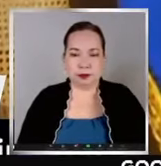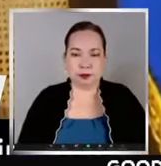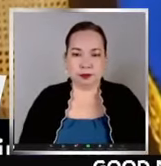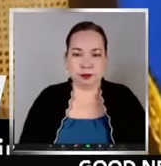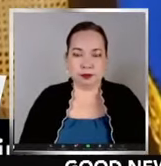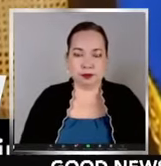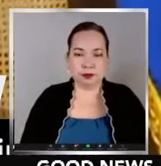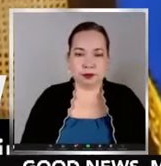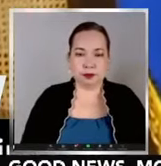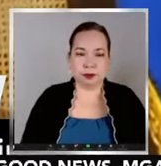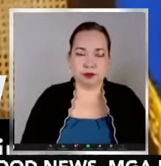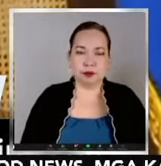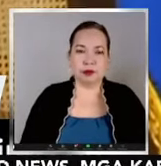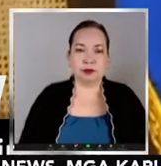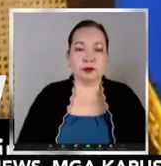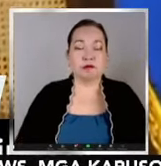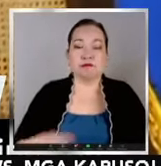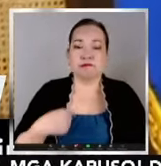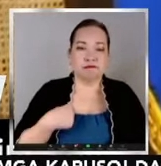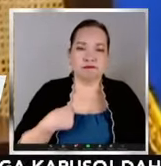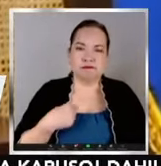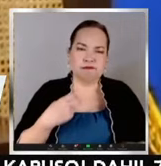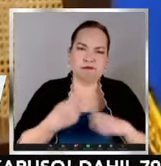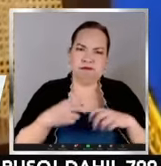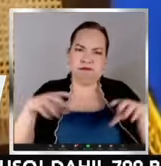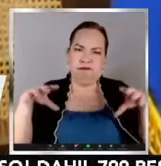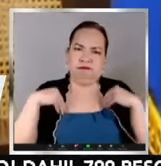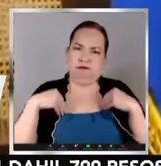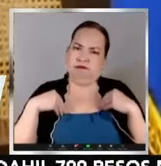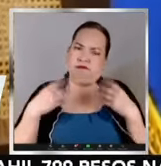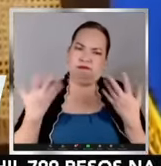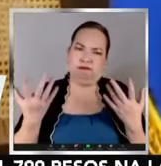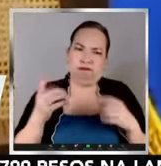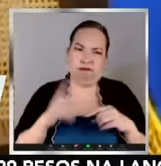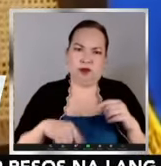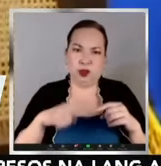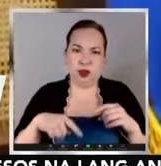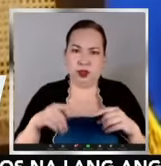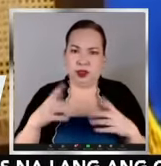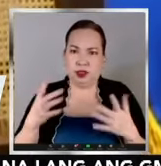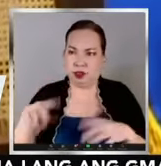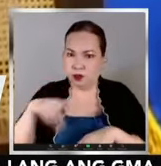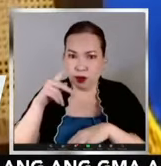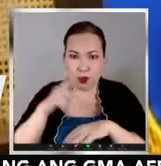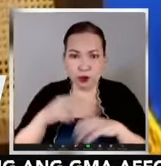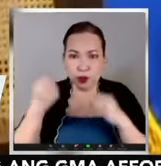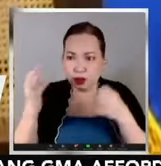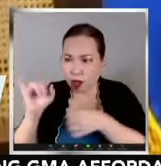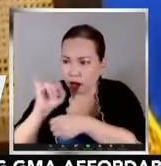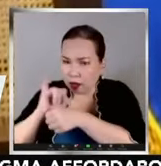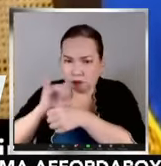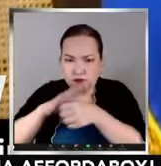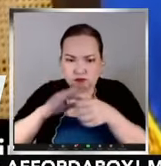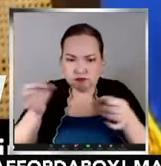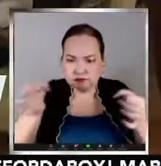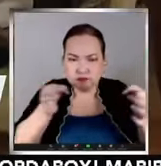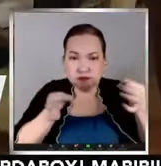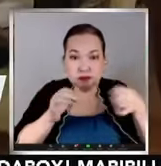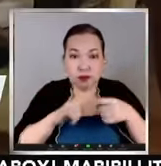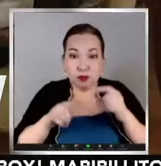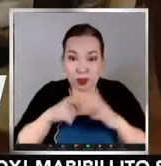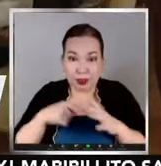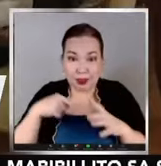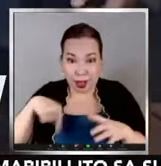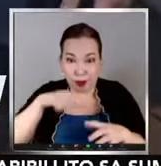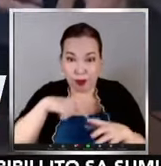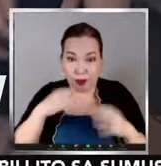Hindi ko matanggap na ang Pilipinas na 7,000 ang island ay nag-i-import ng isda.